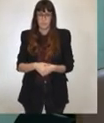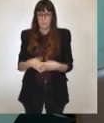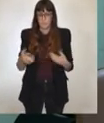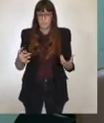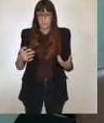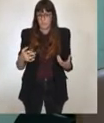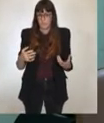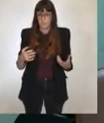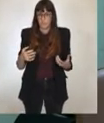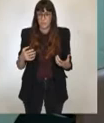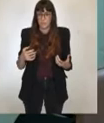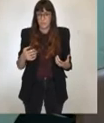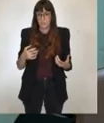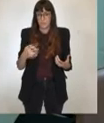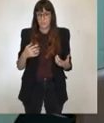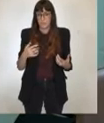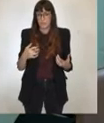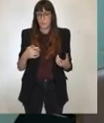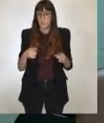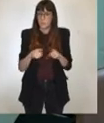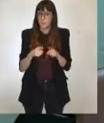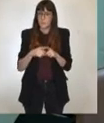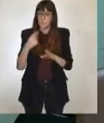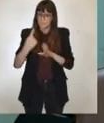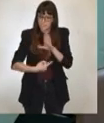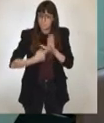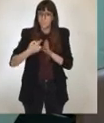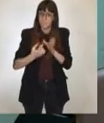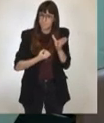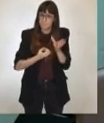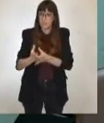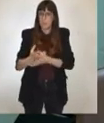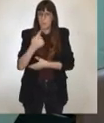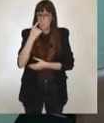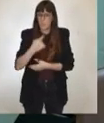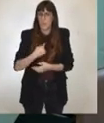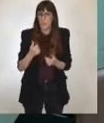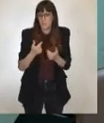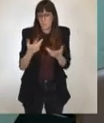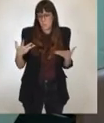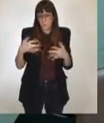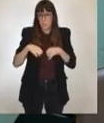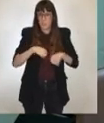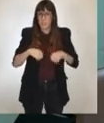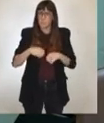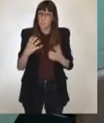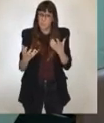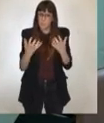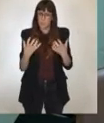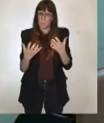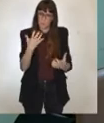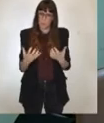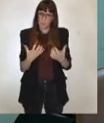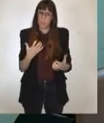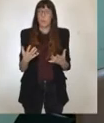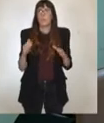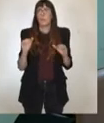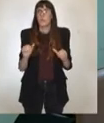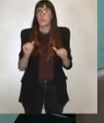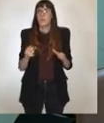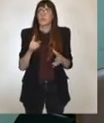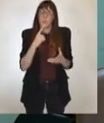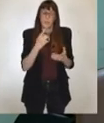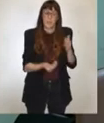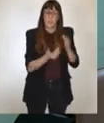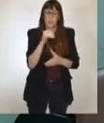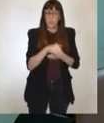choses extrêmement marquantes qui ont été mises en place depuis le début de mandat. Les journées du patrimoine et du matrimoine, pour leur première édition